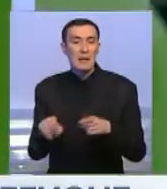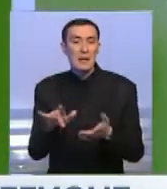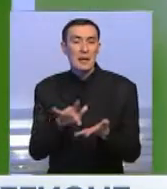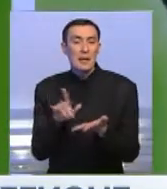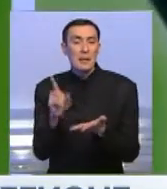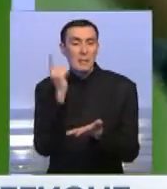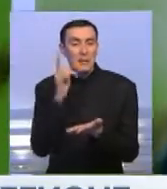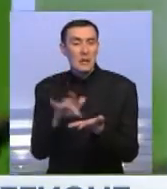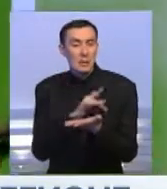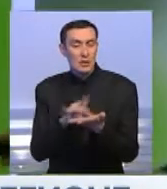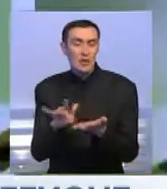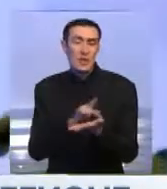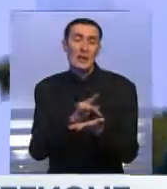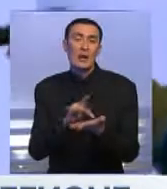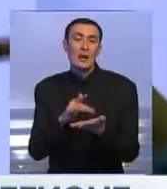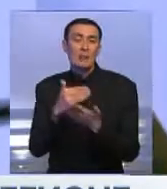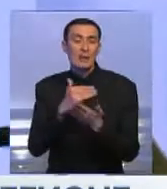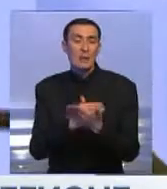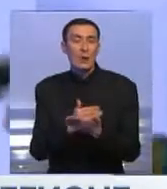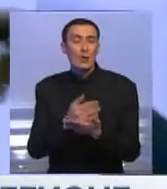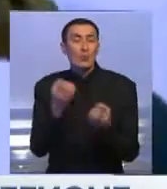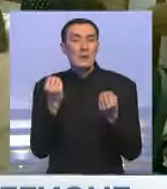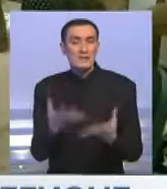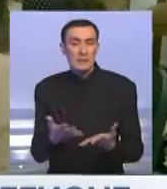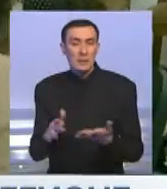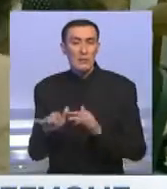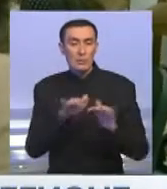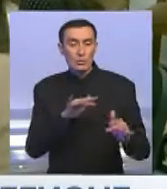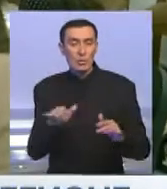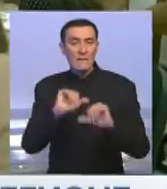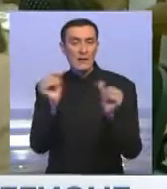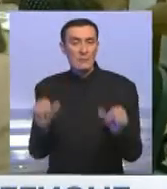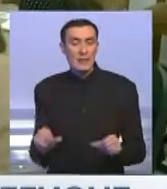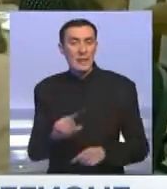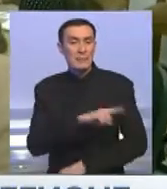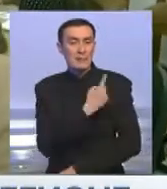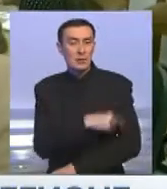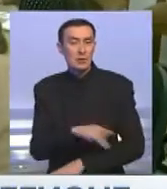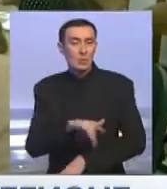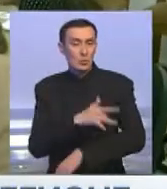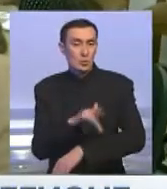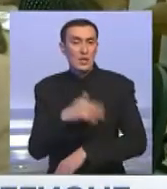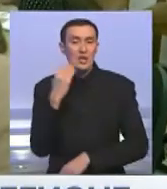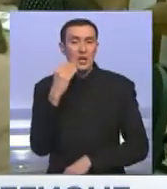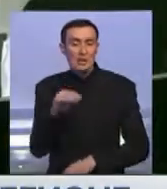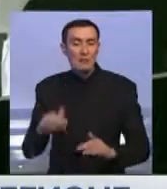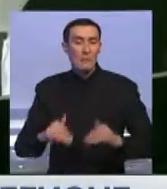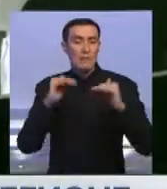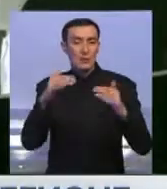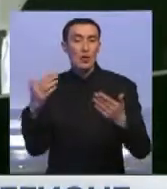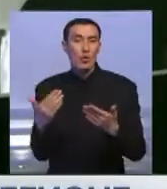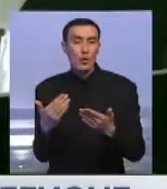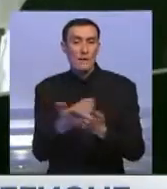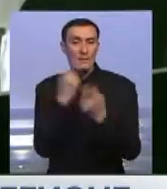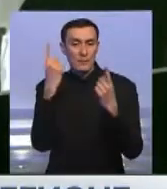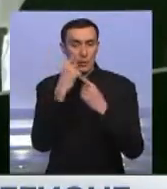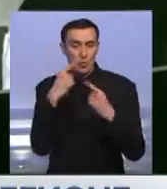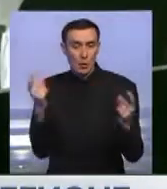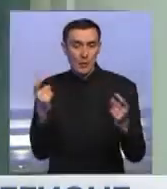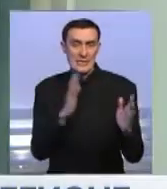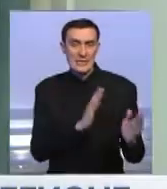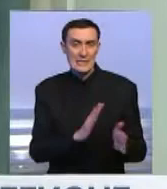приложение «Домумед». Инновация значительно упростила процедуру получения медуслуг, а повысить их качество позволит новая информационная